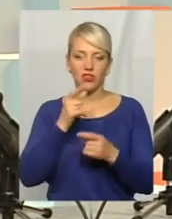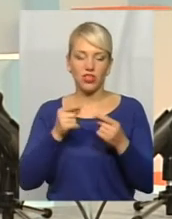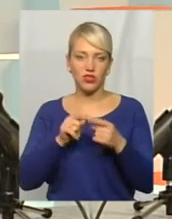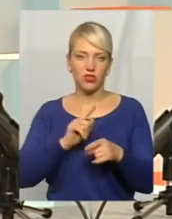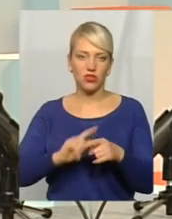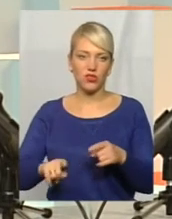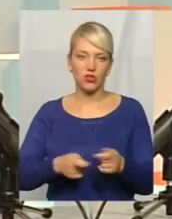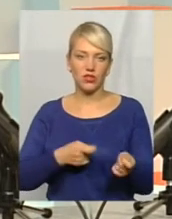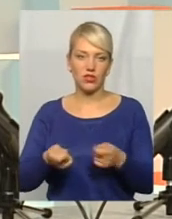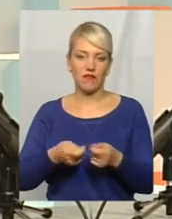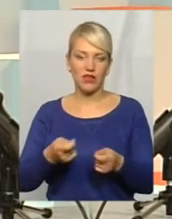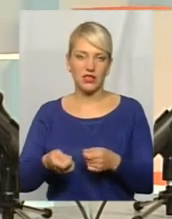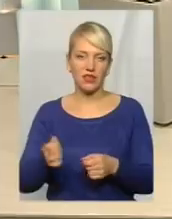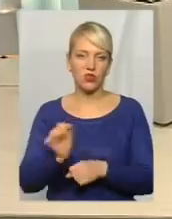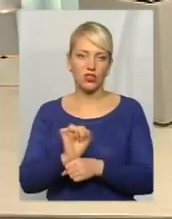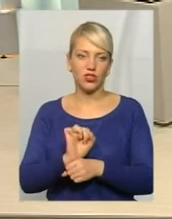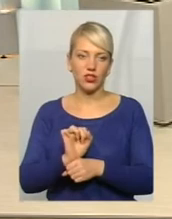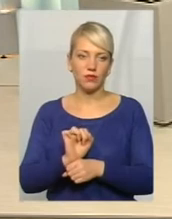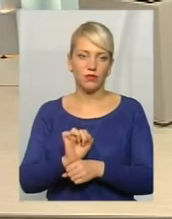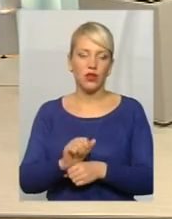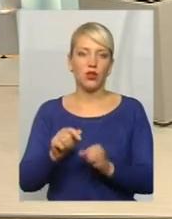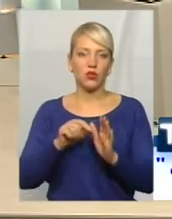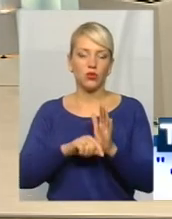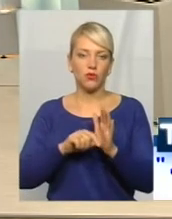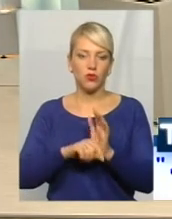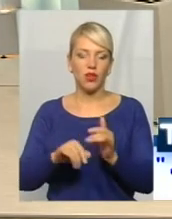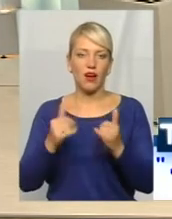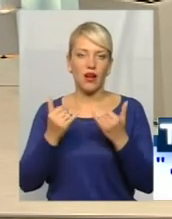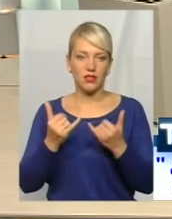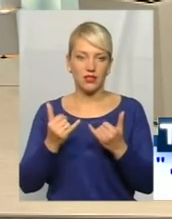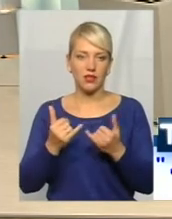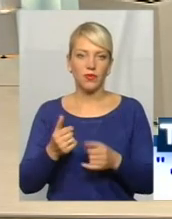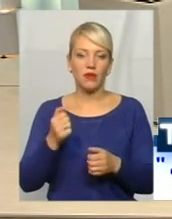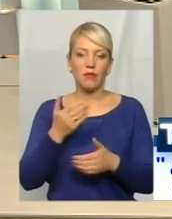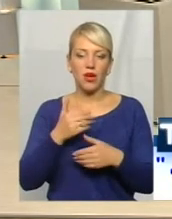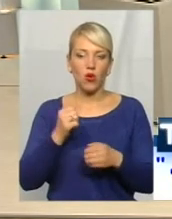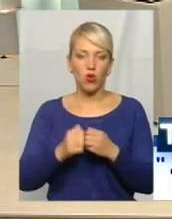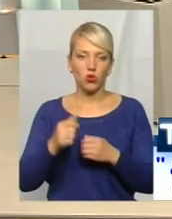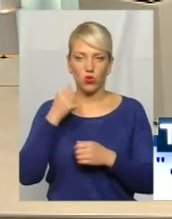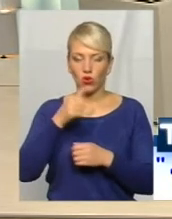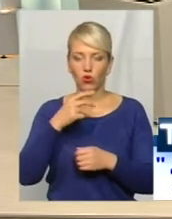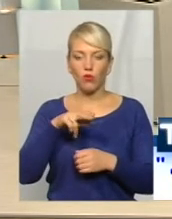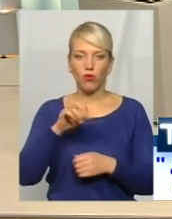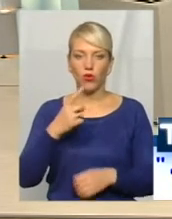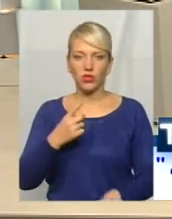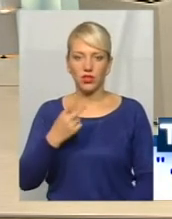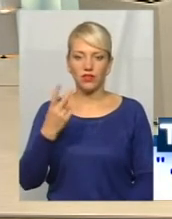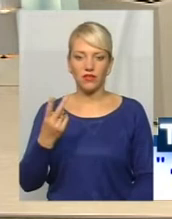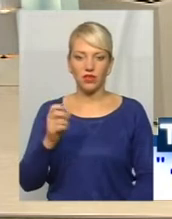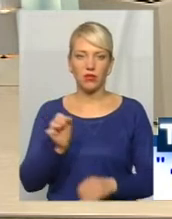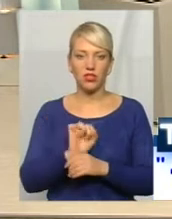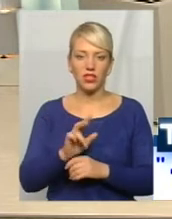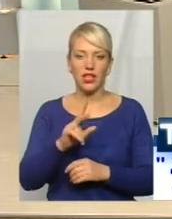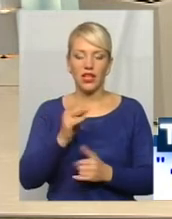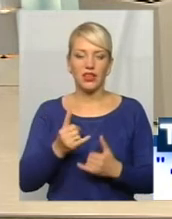швидко завезти водії. Тобто наразі ми кожного року по одній-дві машини для вивезення